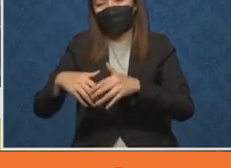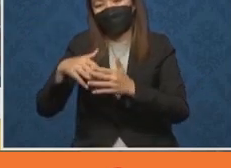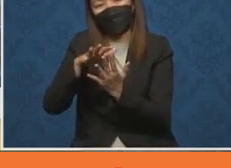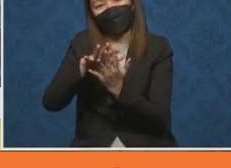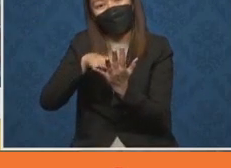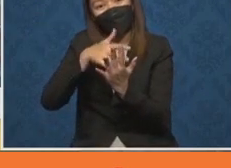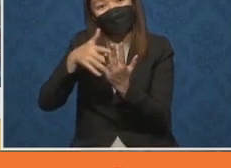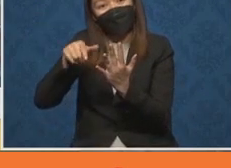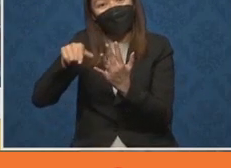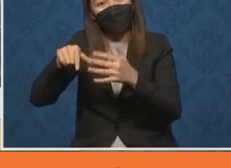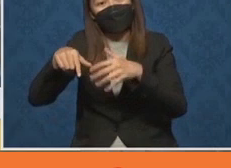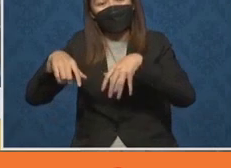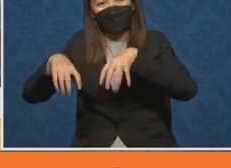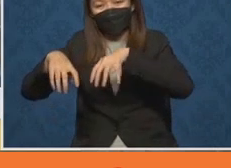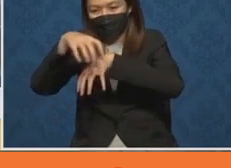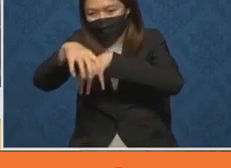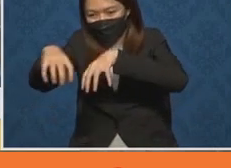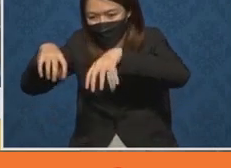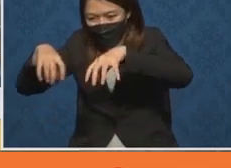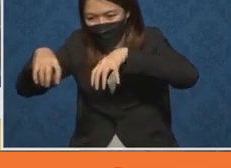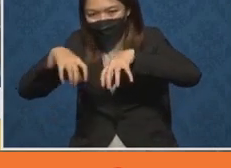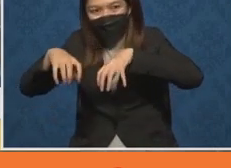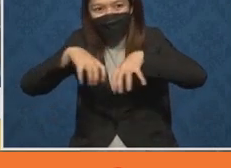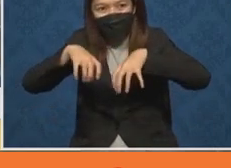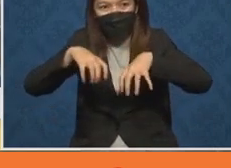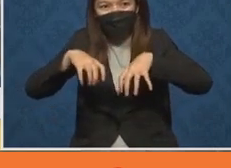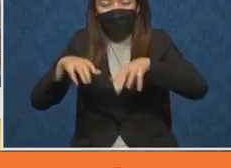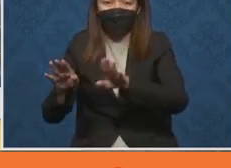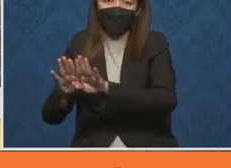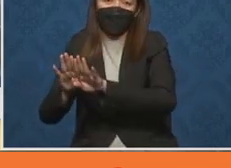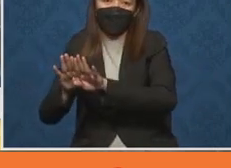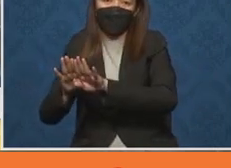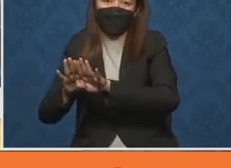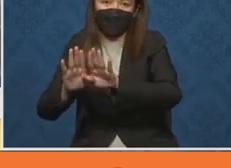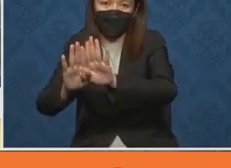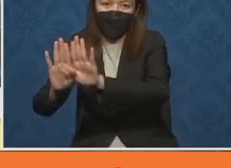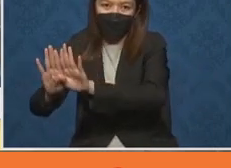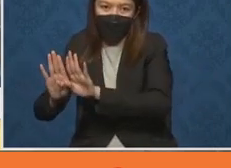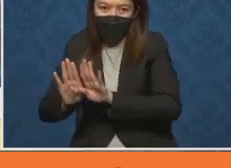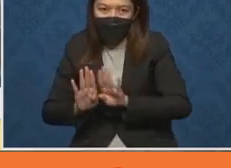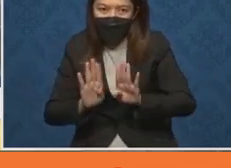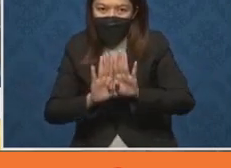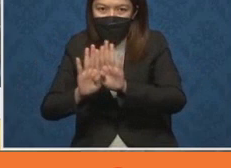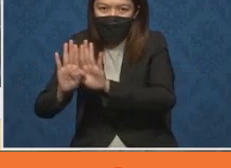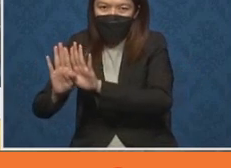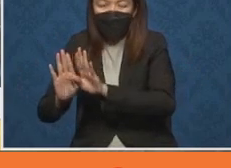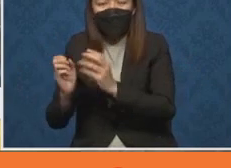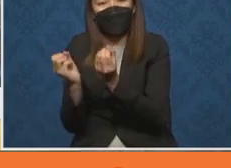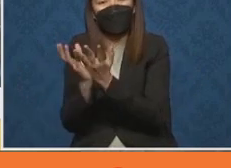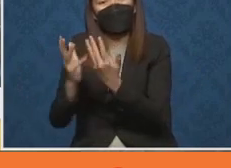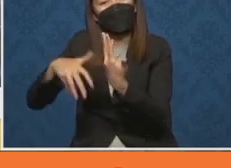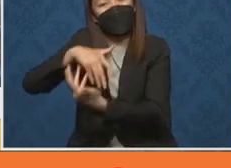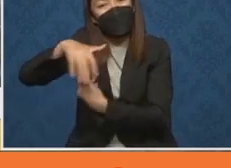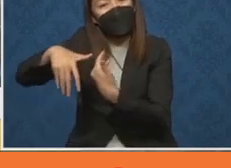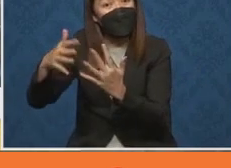ชสเจนะครั เทรมครั วตรงนี้มคอการจดการใระบบปิดระบบทแวาไม่มีผกระทบต่ส่วสล้อม ygj childj.โษ